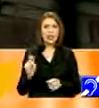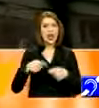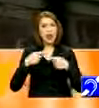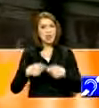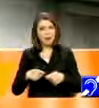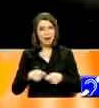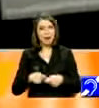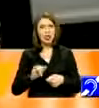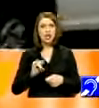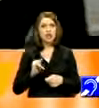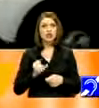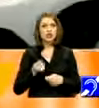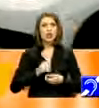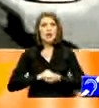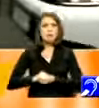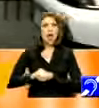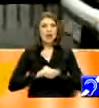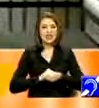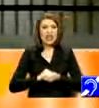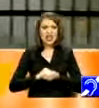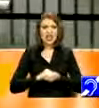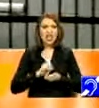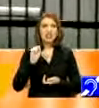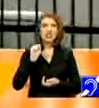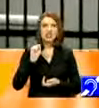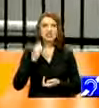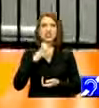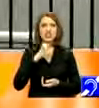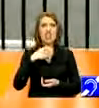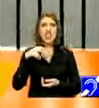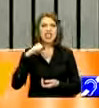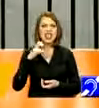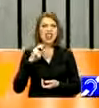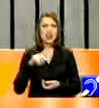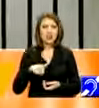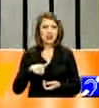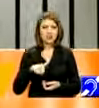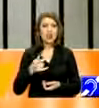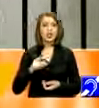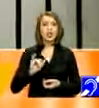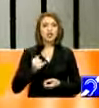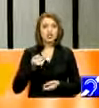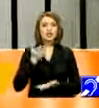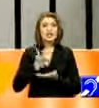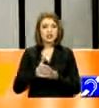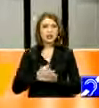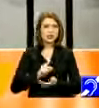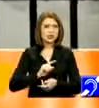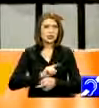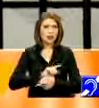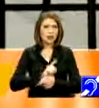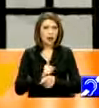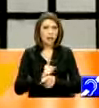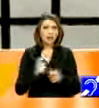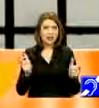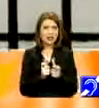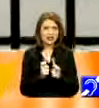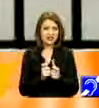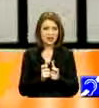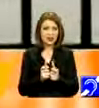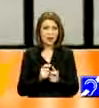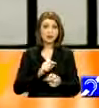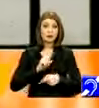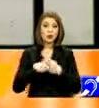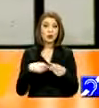Schengen cât și partenere Schengen și de aceea s-a reușit reținerea atât de repede a Elenei Udrea. Evident,